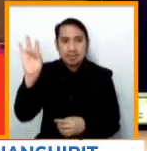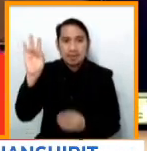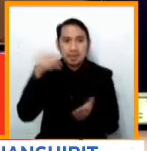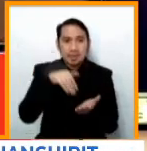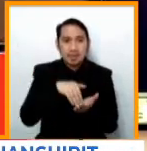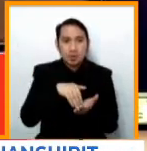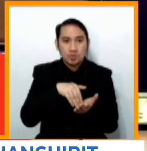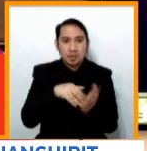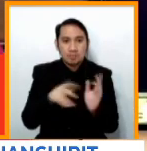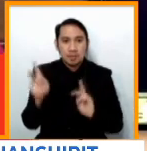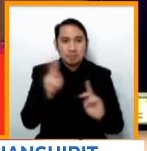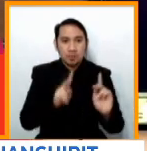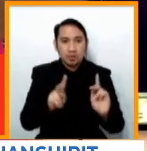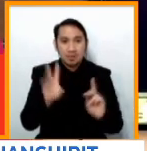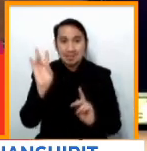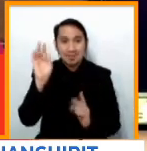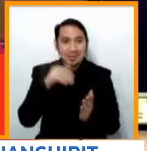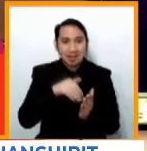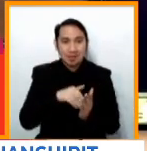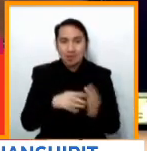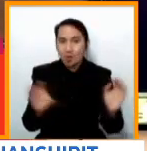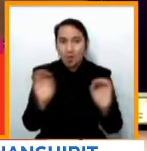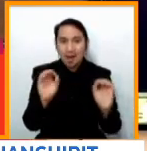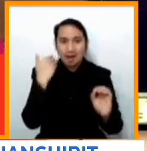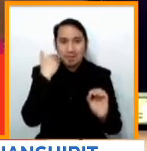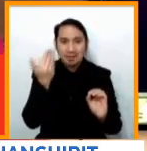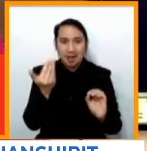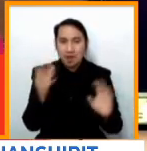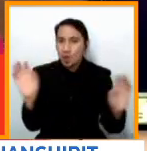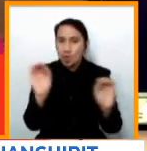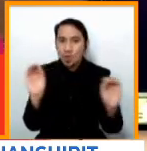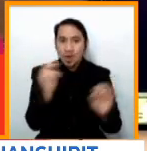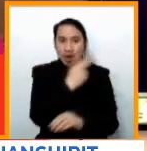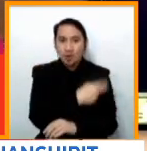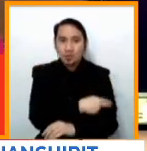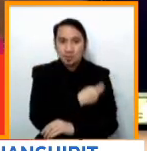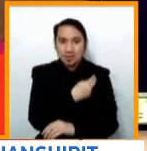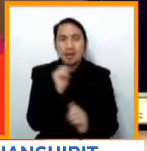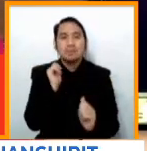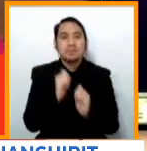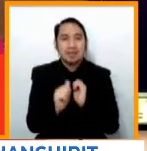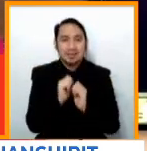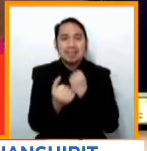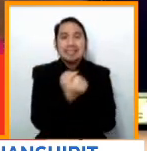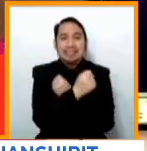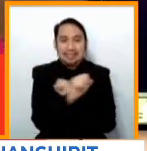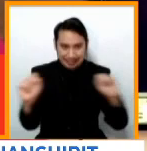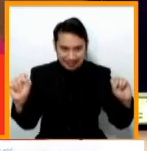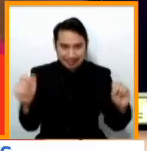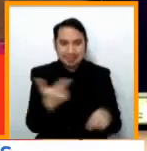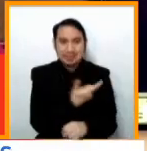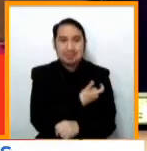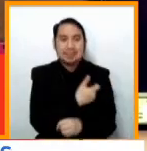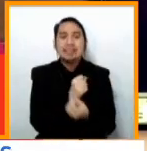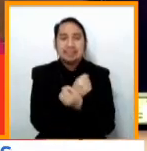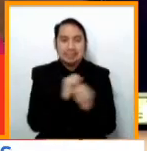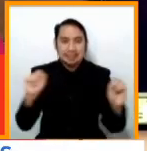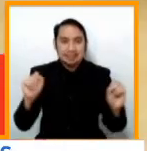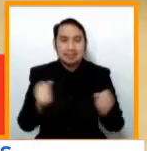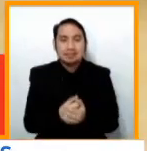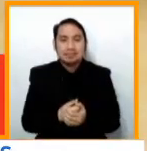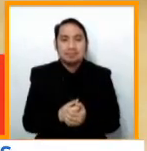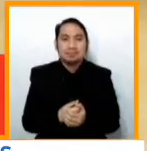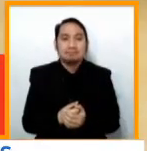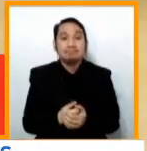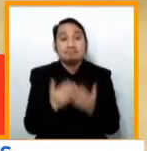isa, walang na-hospital ni isa. So napaka-safe po ng ating mga bakuna talaga ngayon. Okay, maraming salamat